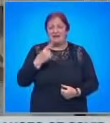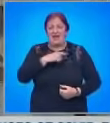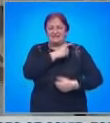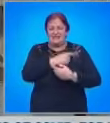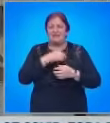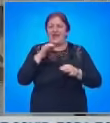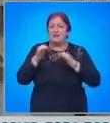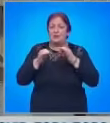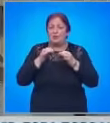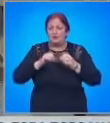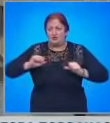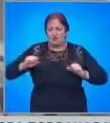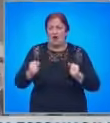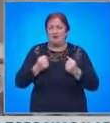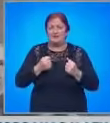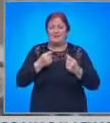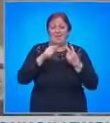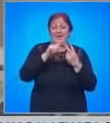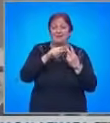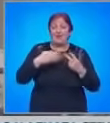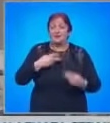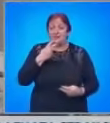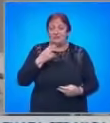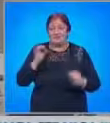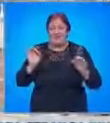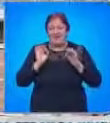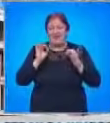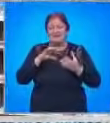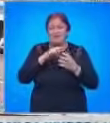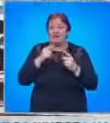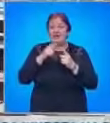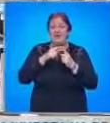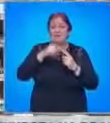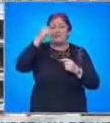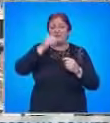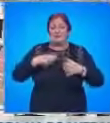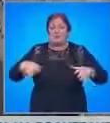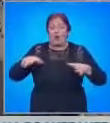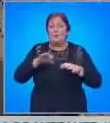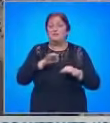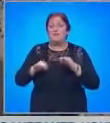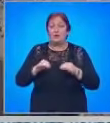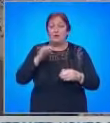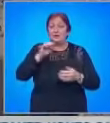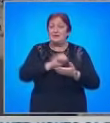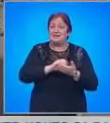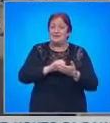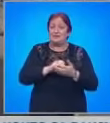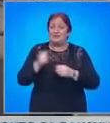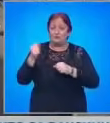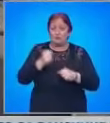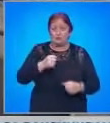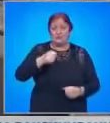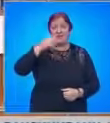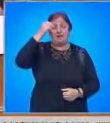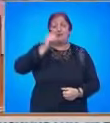силна дипломатическа офанзива и второ, искаме да видиме ясна политика към българската общност в Македония. Да бъдат записани в Конституцията